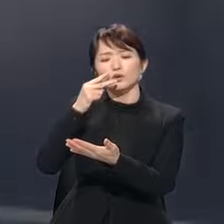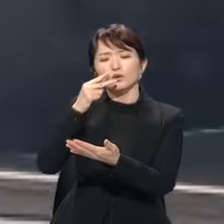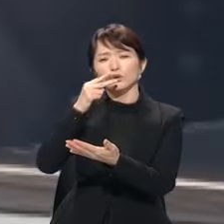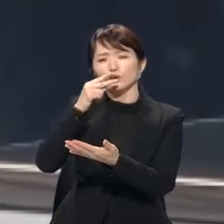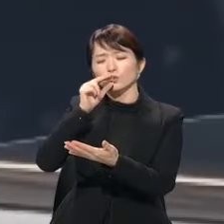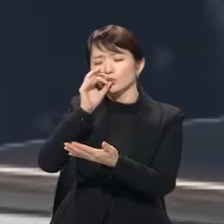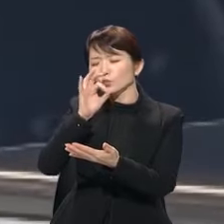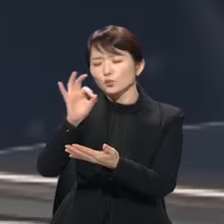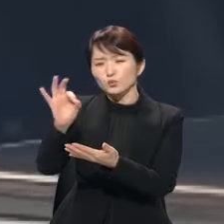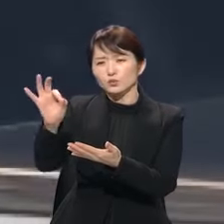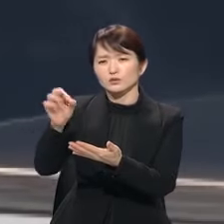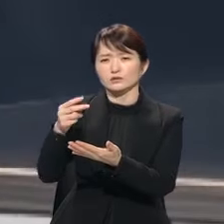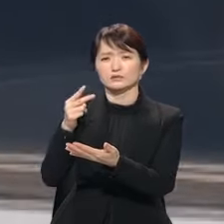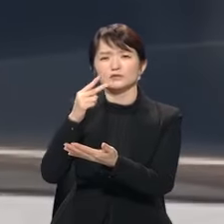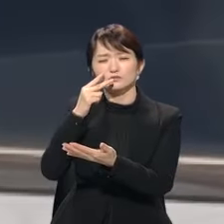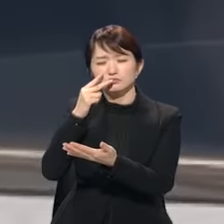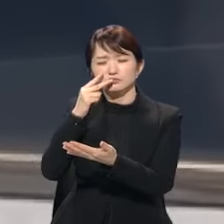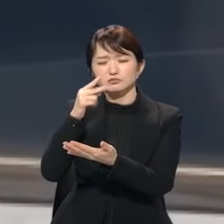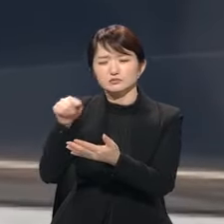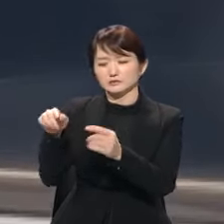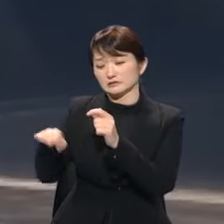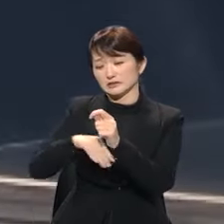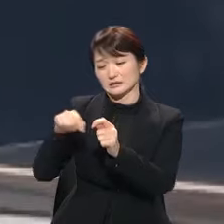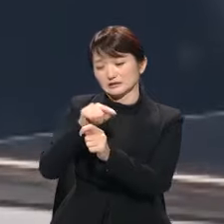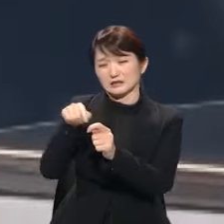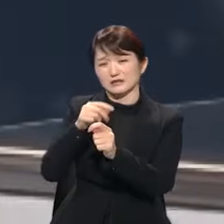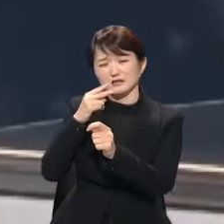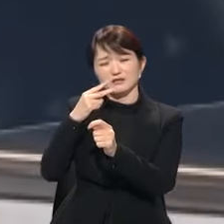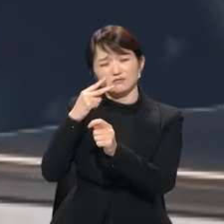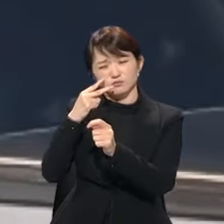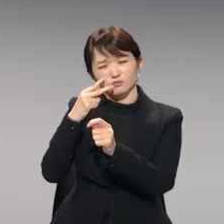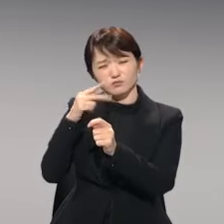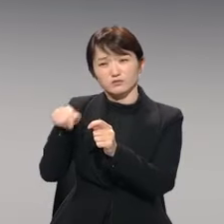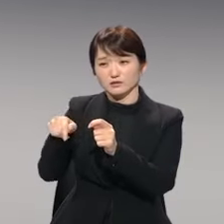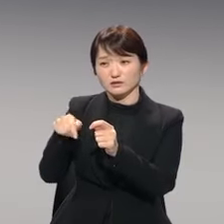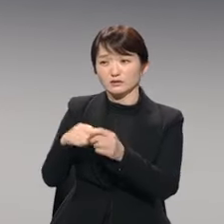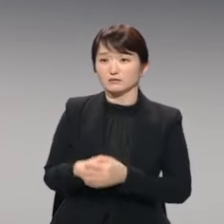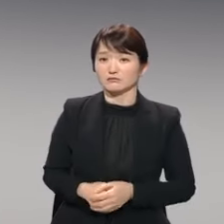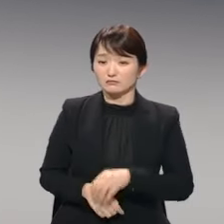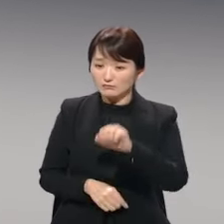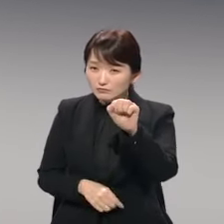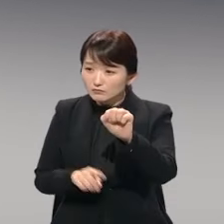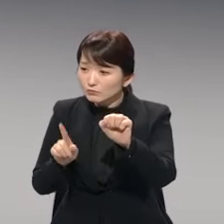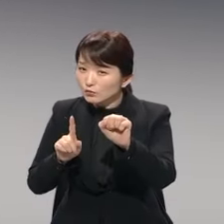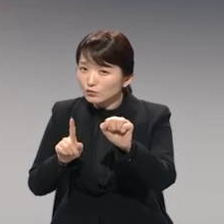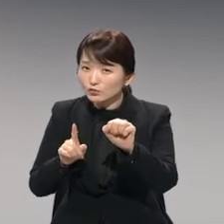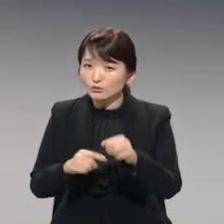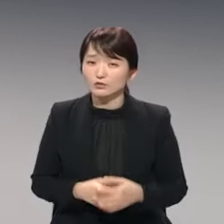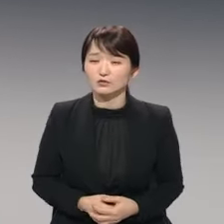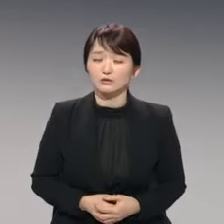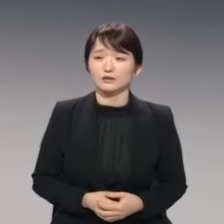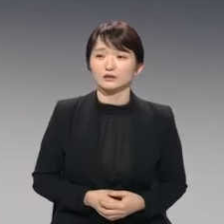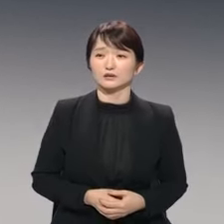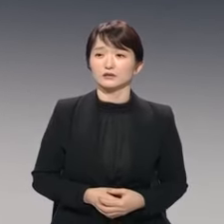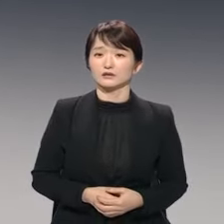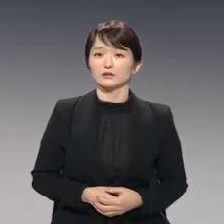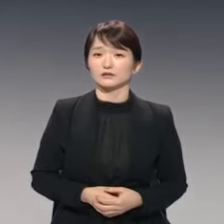아우, 하얀 연기를 택시 안에다가 내뿜습니다. 자, 그럼 택시 기사님은 뭘 하고 계실까? 자, 앞에 좀